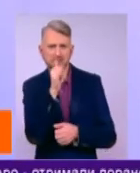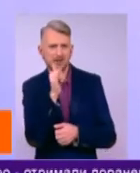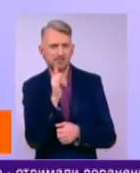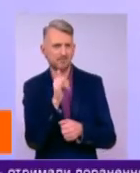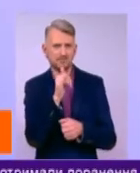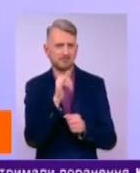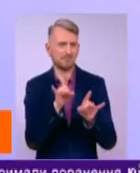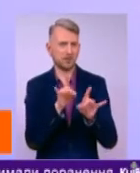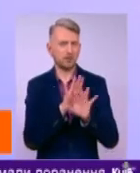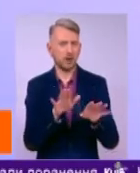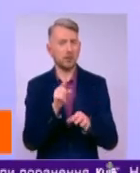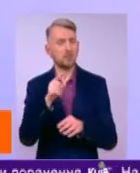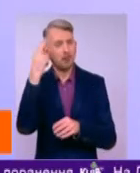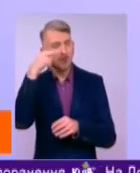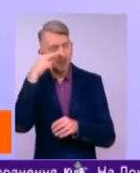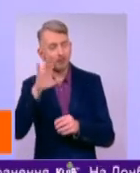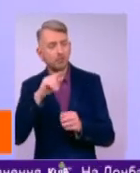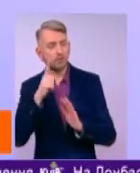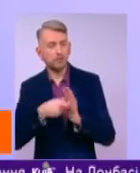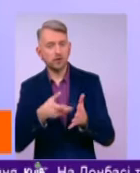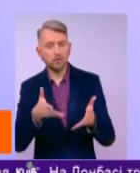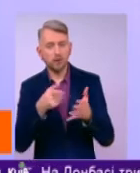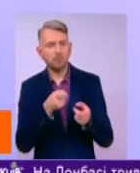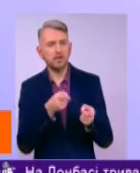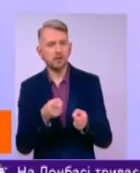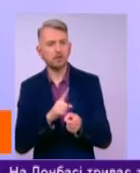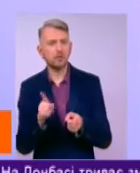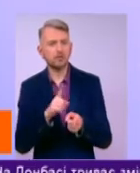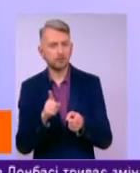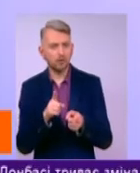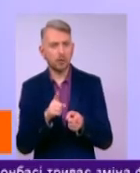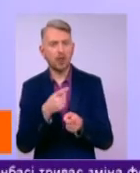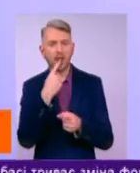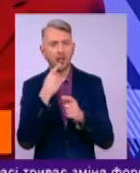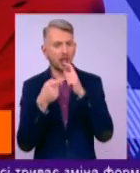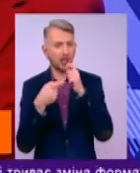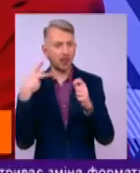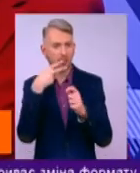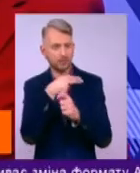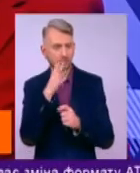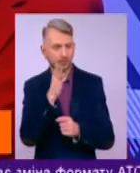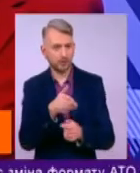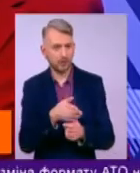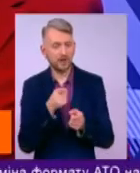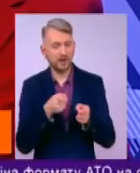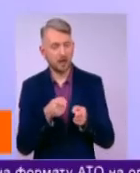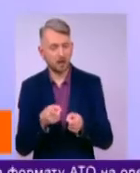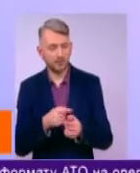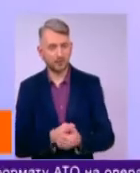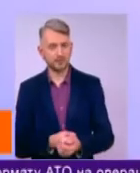покази. Бо цей дядя, ну, як потім з'ясувалося, пригрозив, що відріже йому язика, якщо він щось скаже. Залякав. Да, залякав.